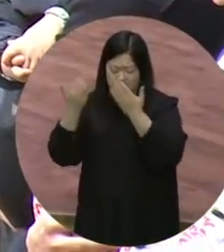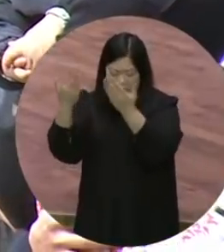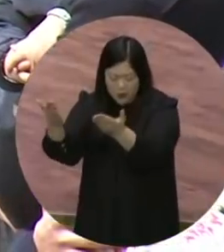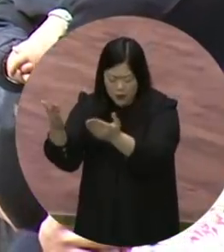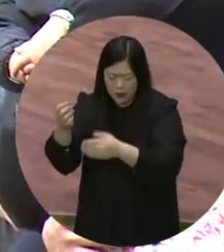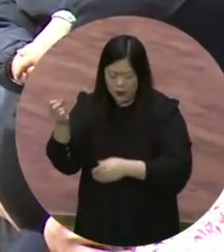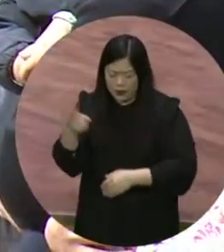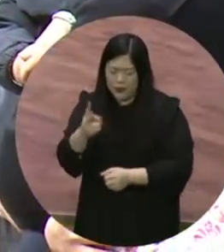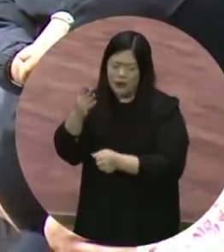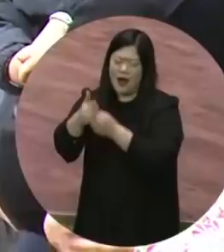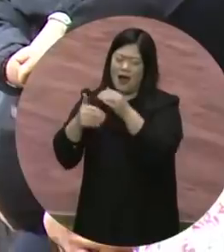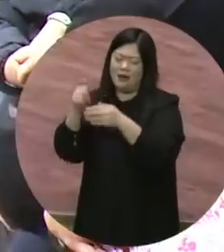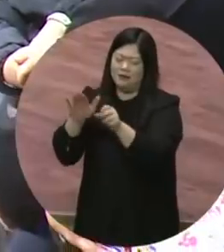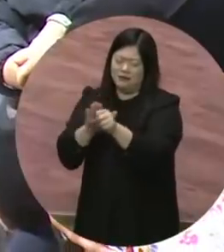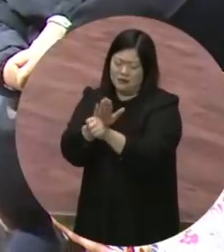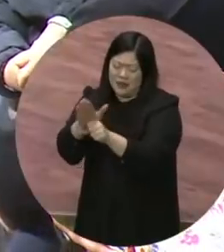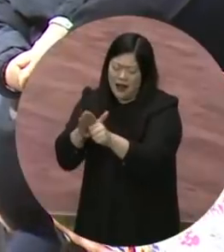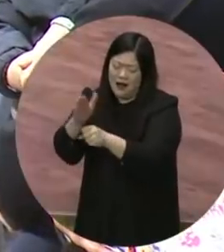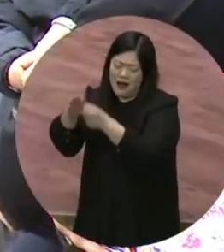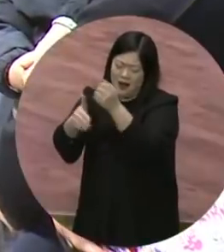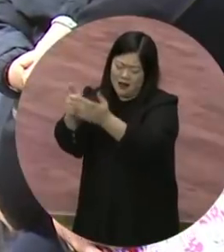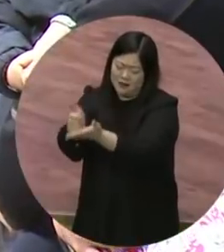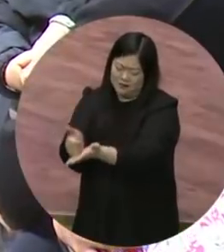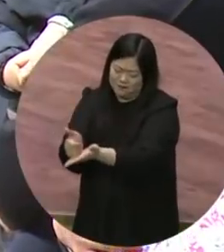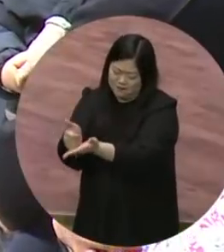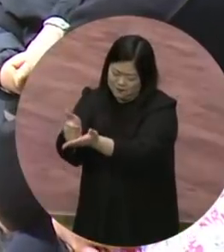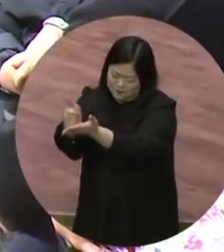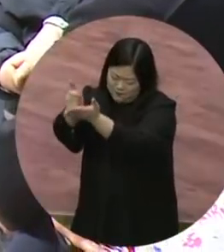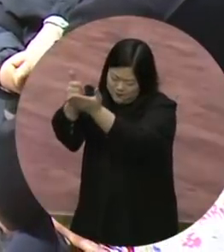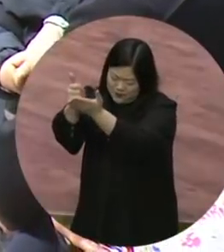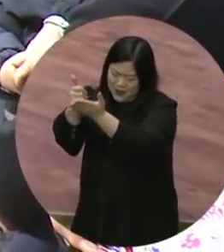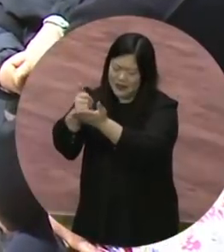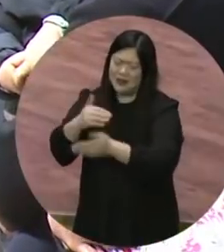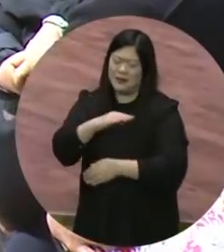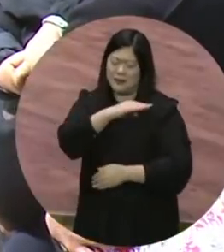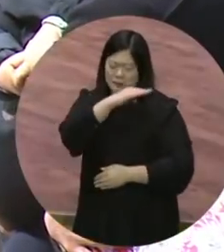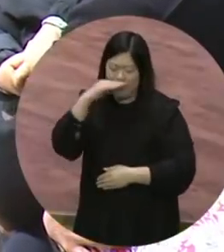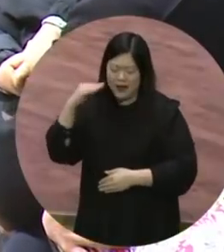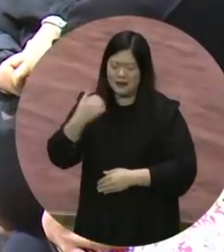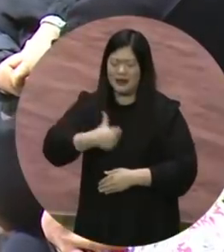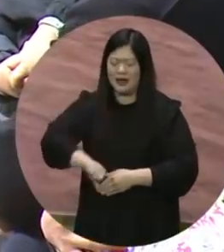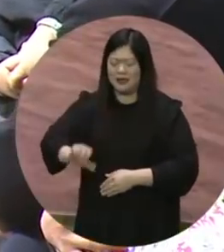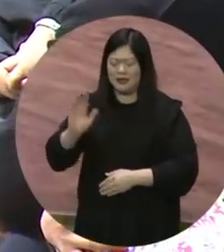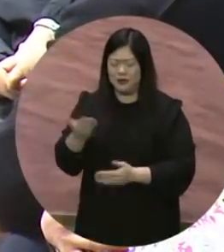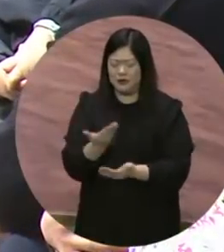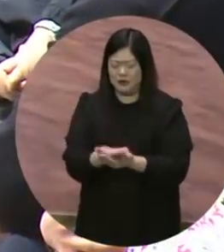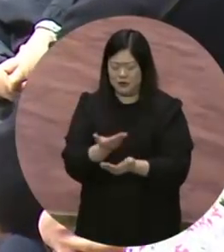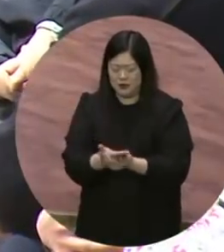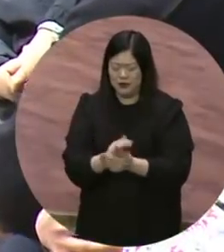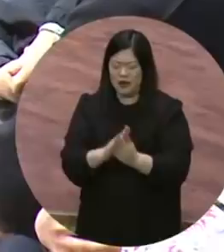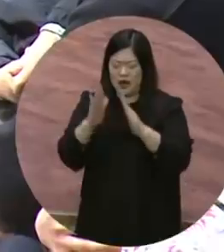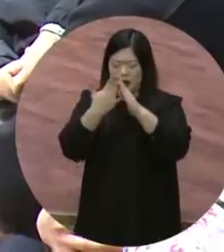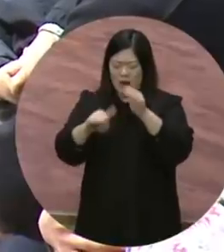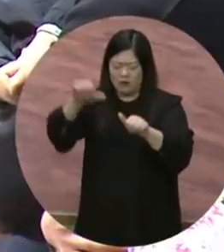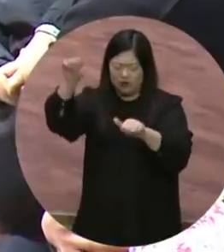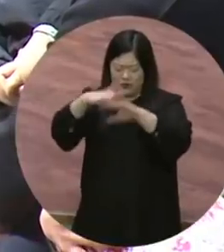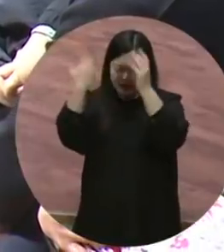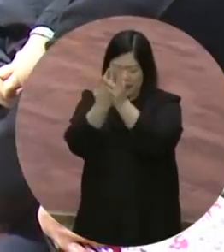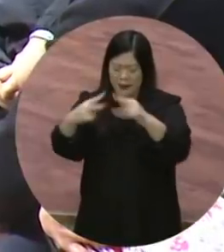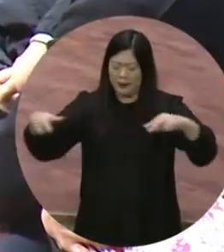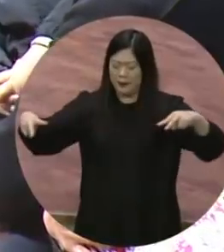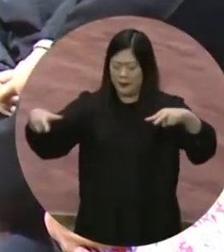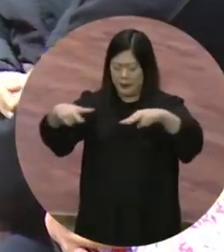하나님을 사랑하며 하나님을 높일 수 있는 귀한 아들로 양육하여 주옵소서. 가문의 저주가 끝나게 하여